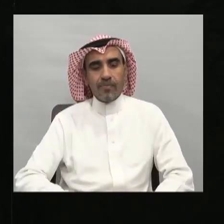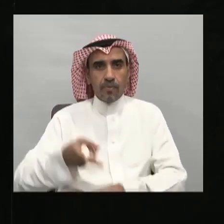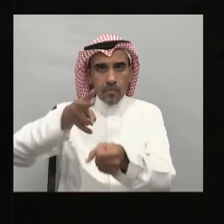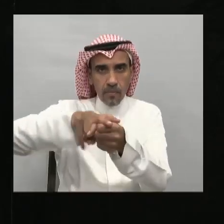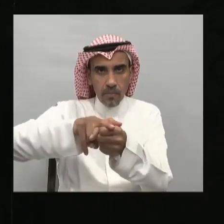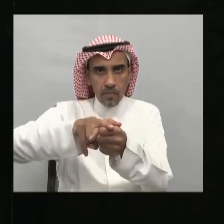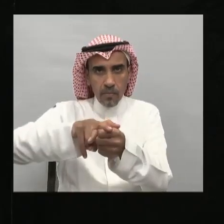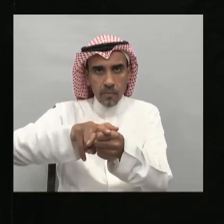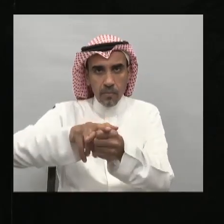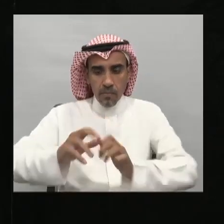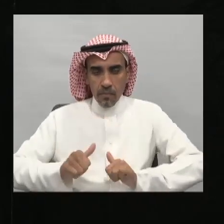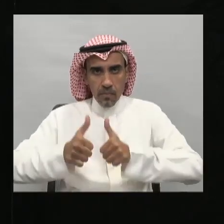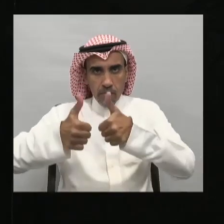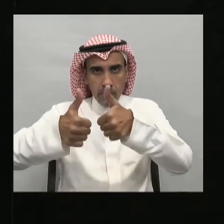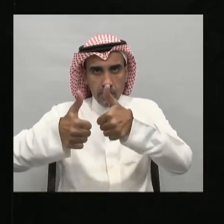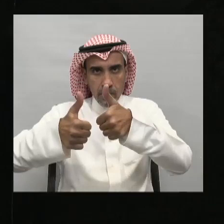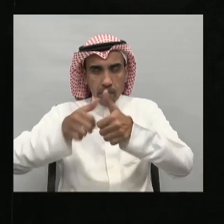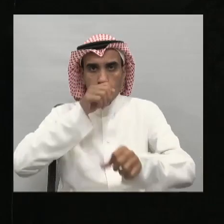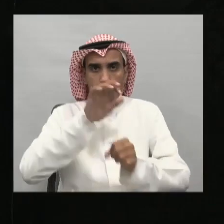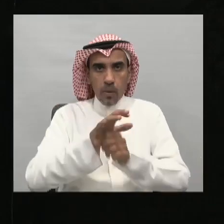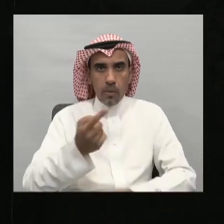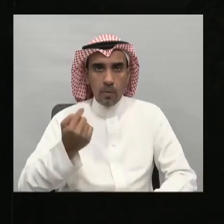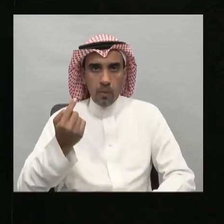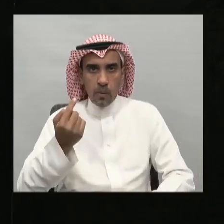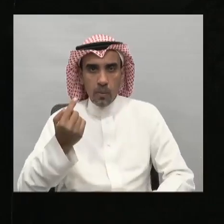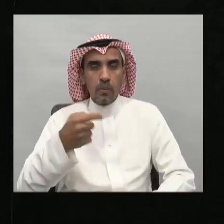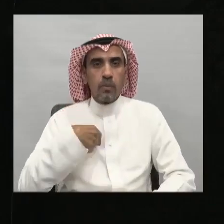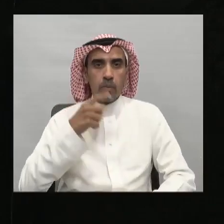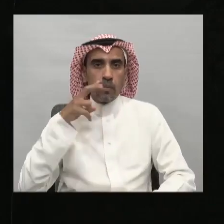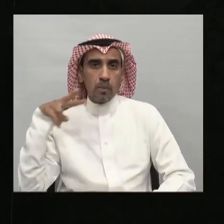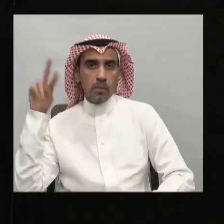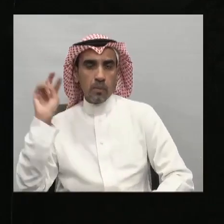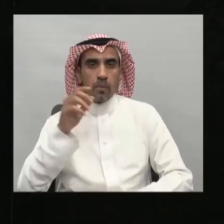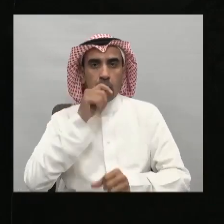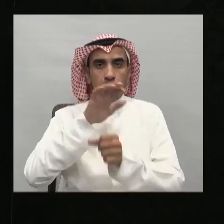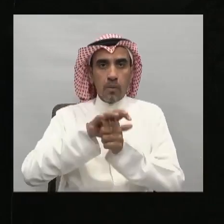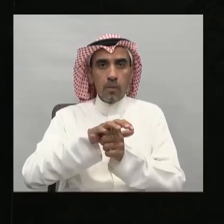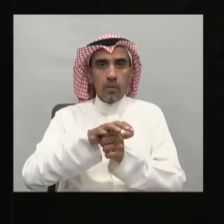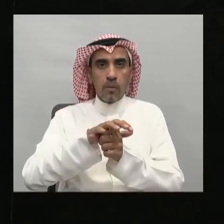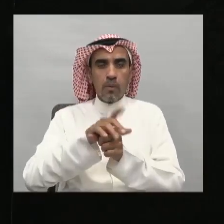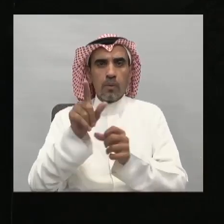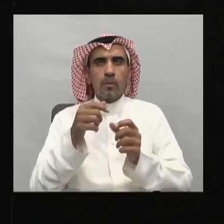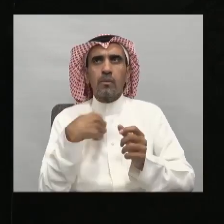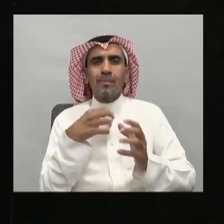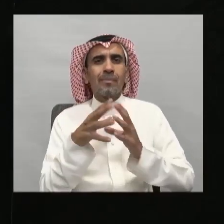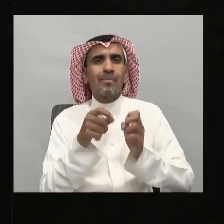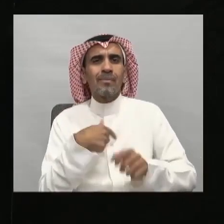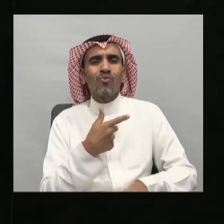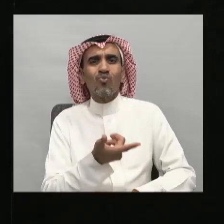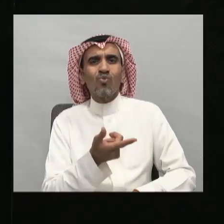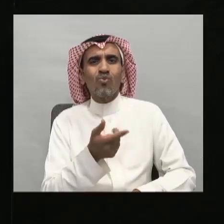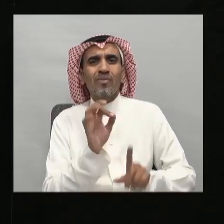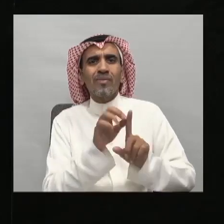أيضا يعد انطلاق الكيس الواحد، طبعا لاحظ هنا الكيس المعني هنا في حديثنا هو الكيس